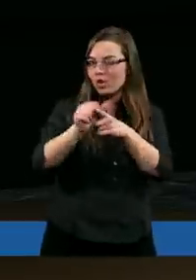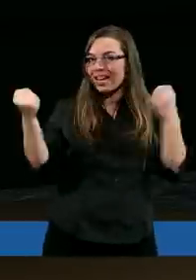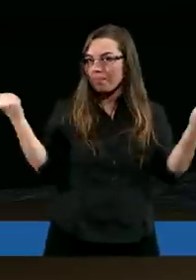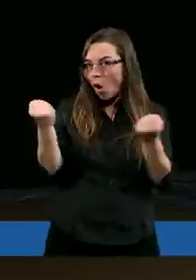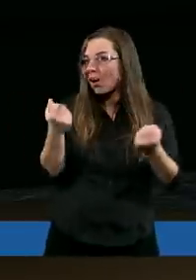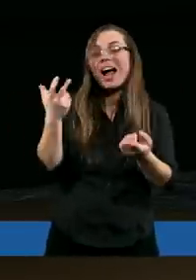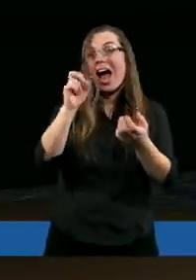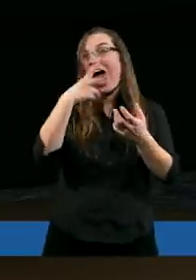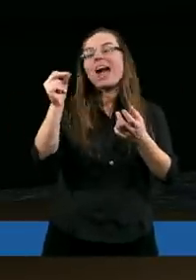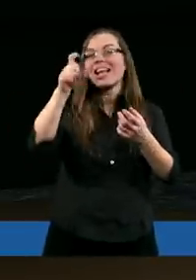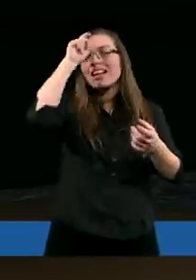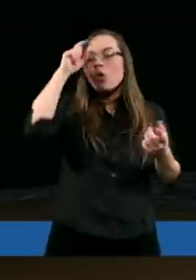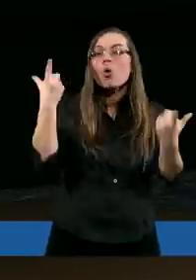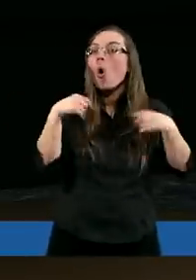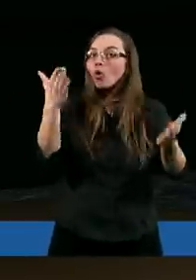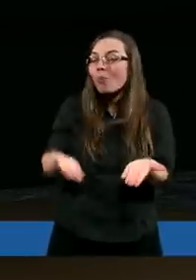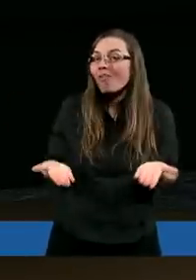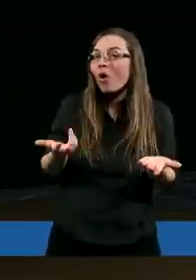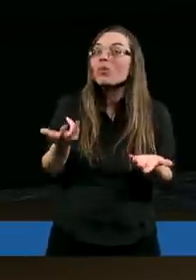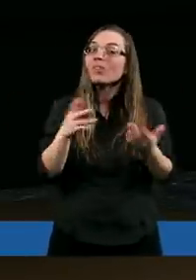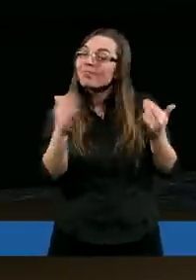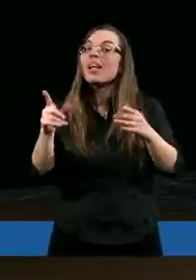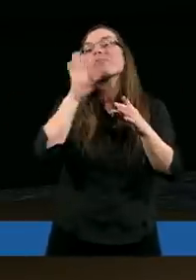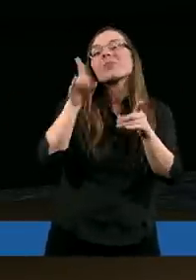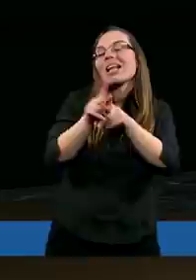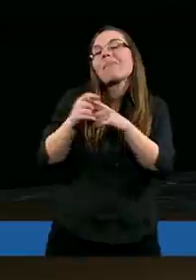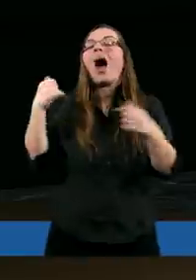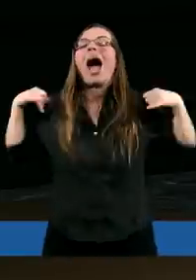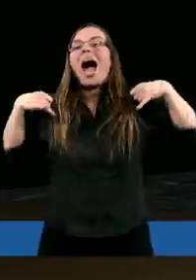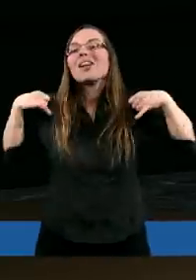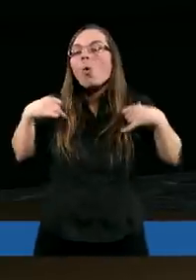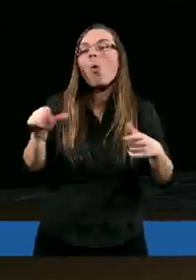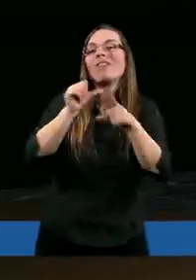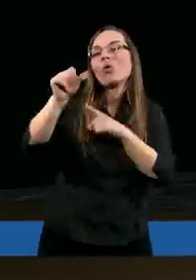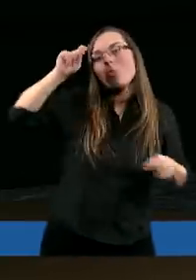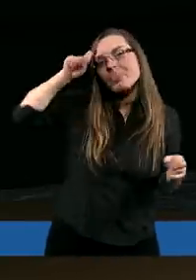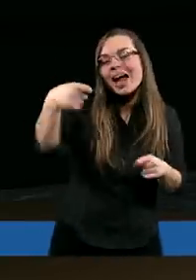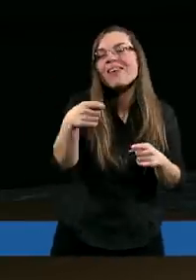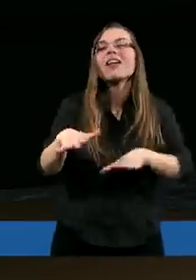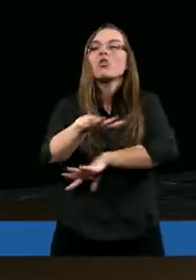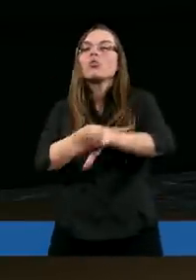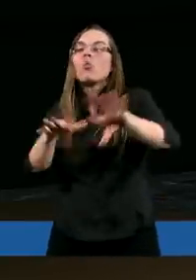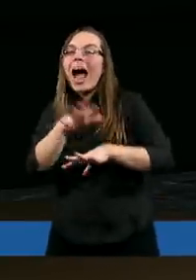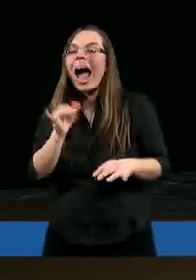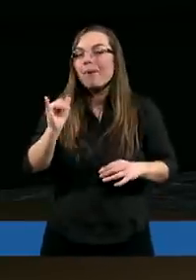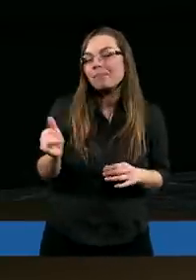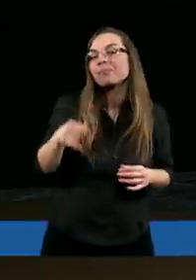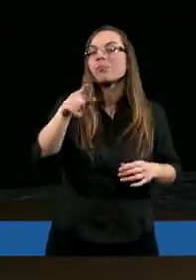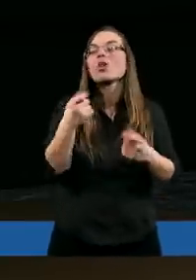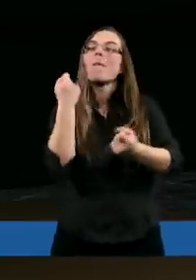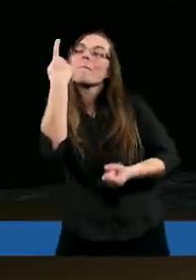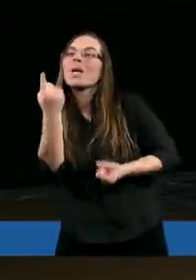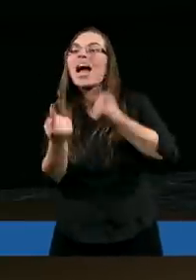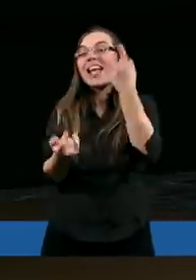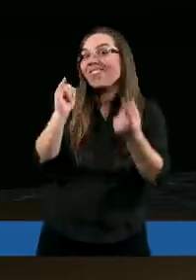nie istotą osobową? Aniołowie są nazwani duchami. Czy to są przejawy